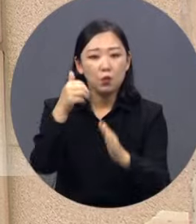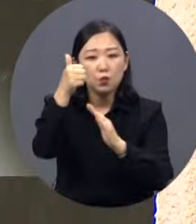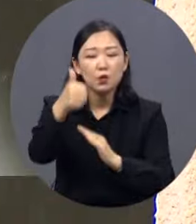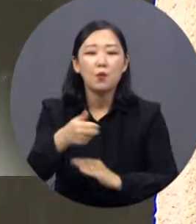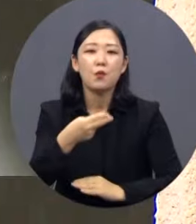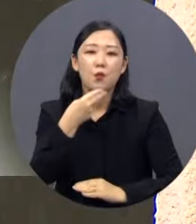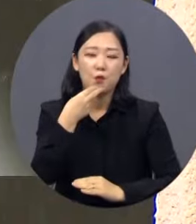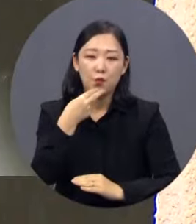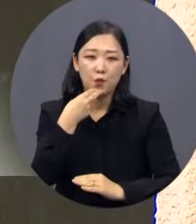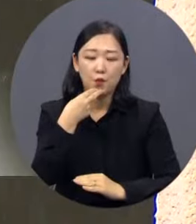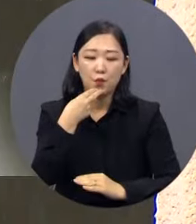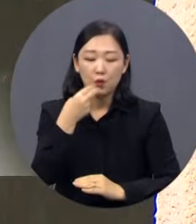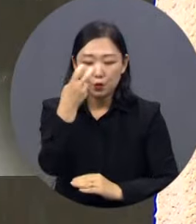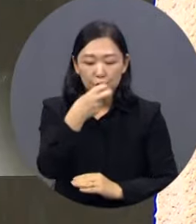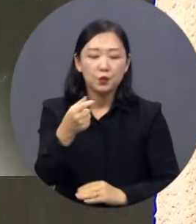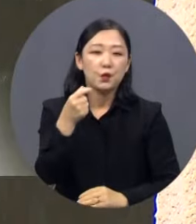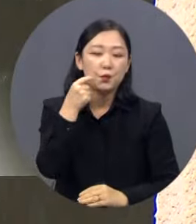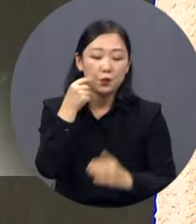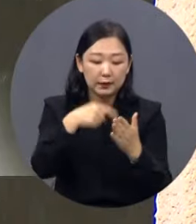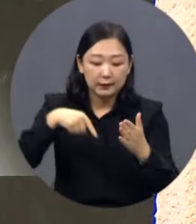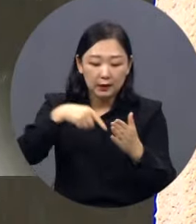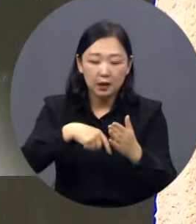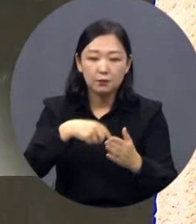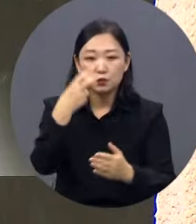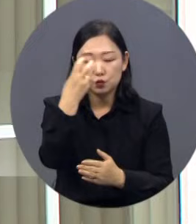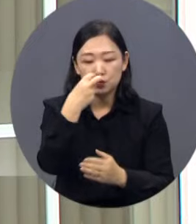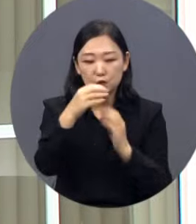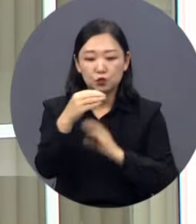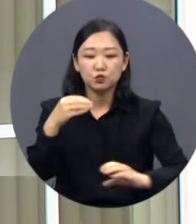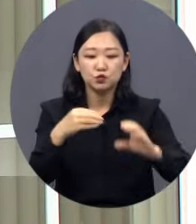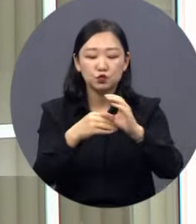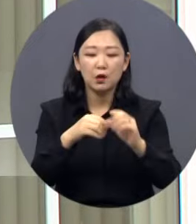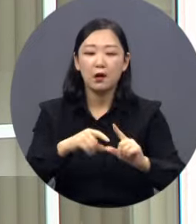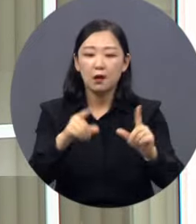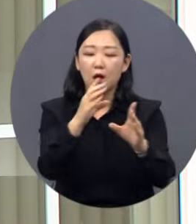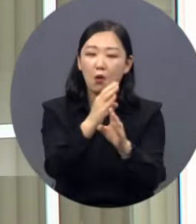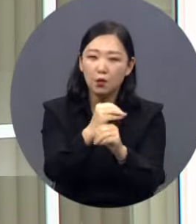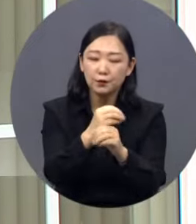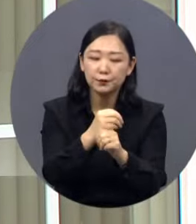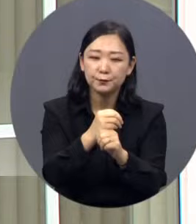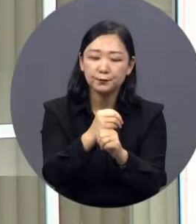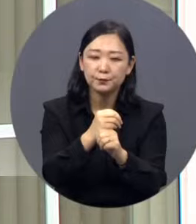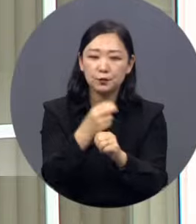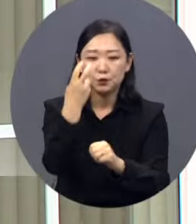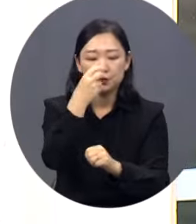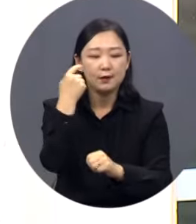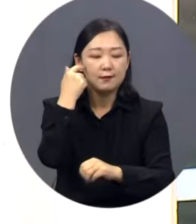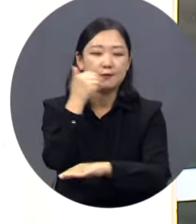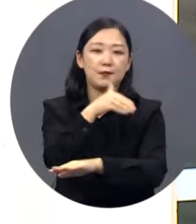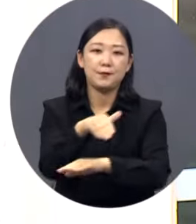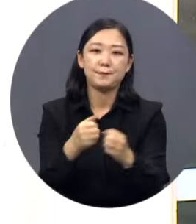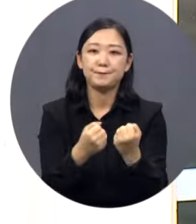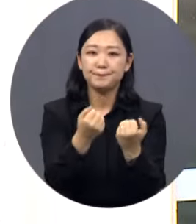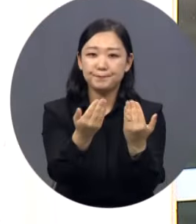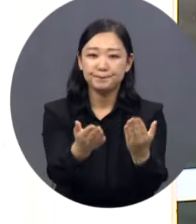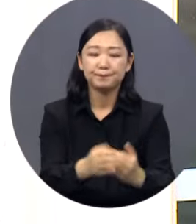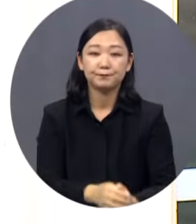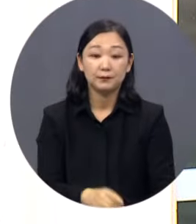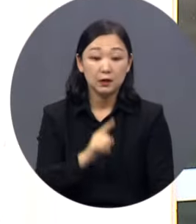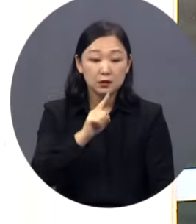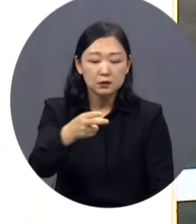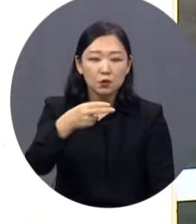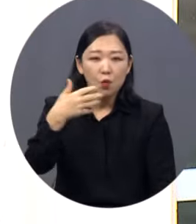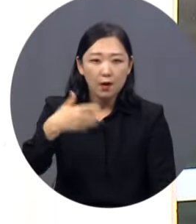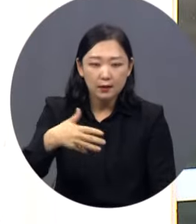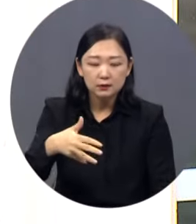하지 못했다며 내부 회의를 거쳐 추가 조사 일정을 정할 계획이라고 설명했습니다 또 무신고 음식점 영업 행위 등